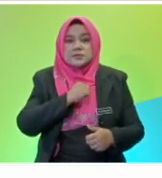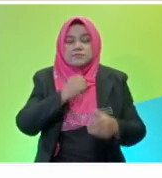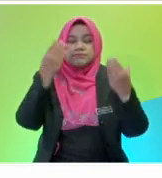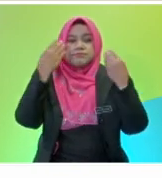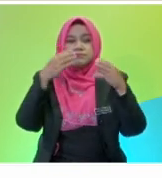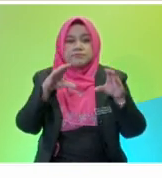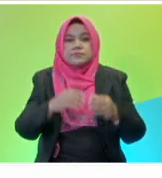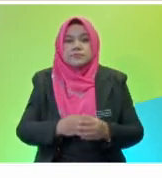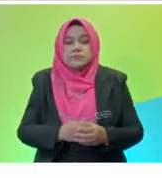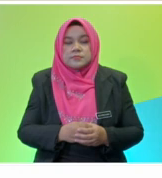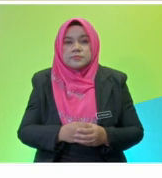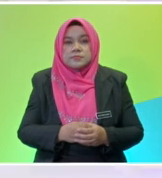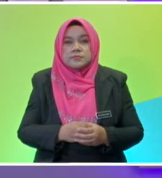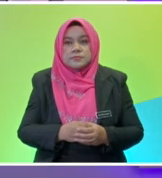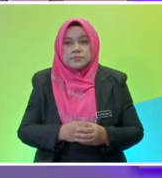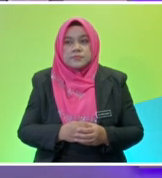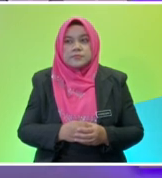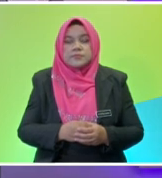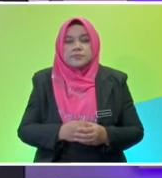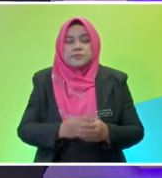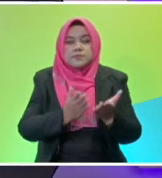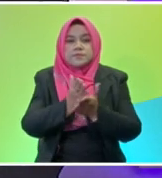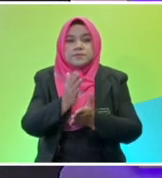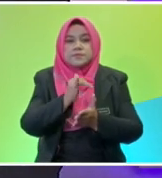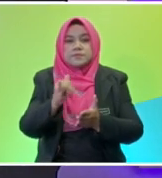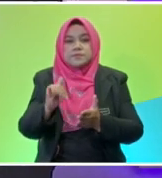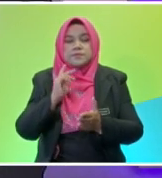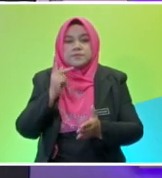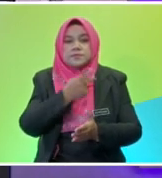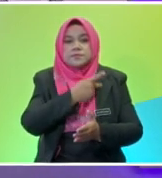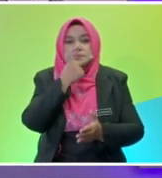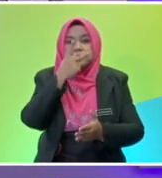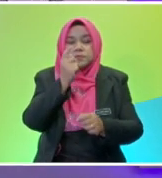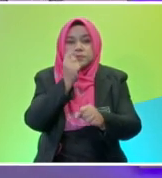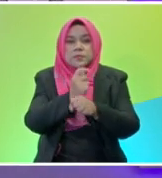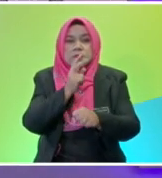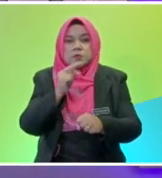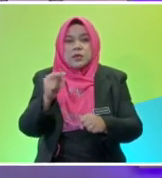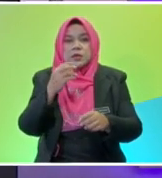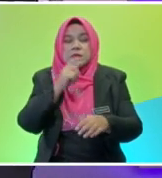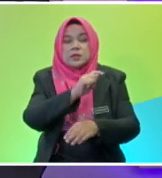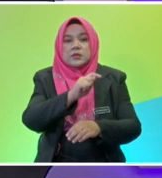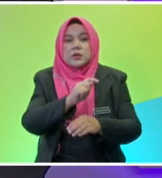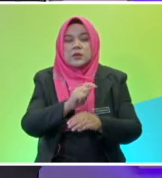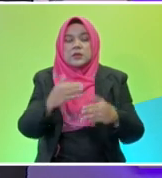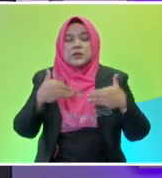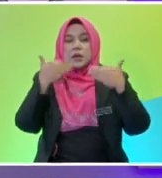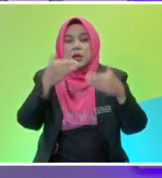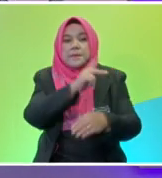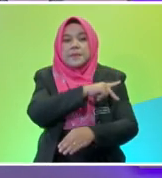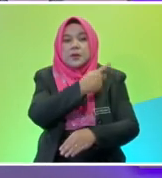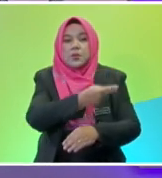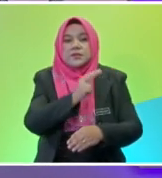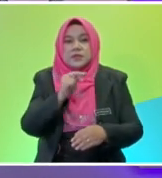Oke nanti kita saya akan jelas sekali itu oke seterusnya kita tengok kepada penentuan tahap penguasaan sebagaimana cara untuk guru